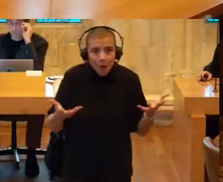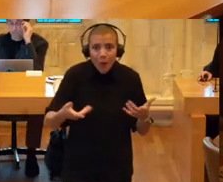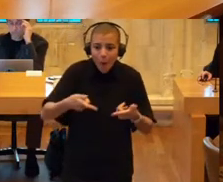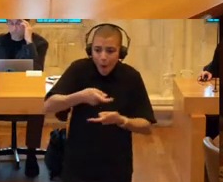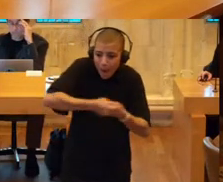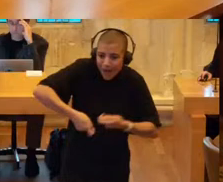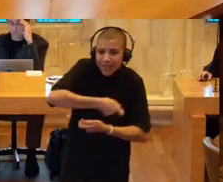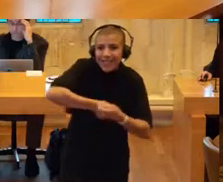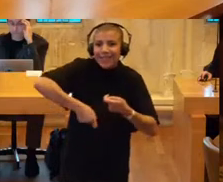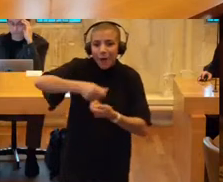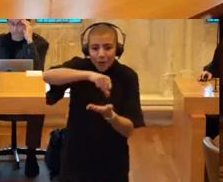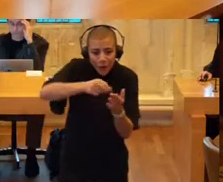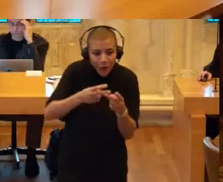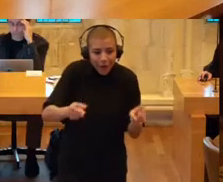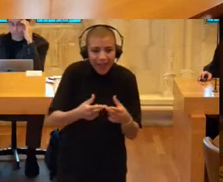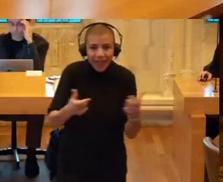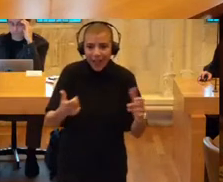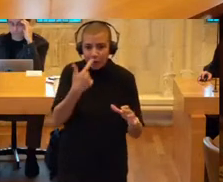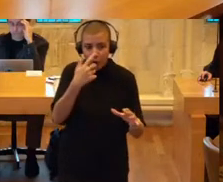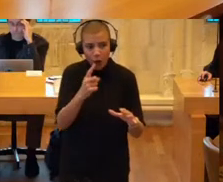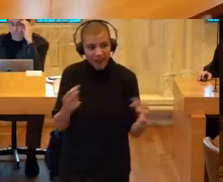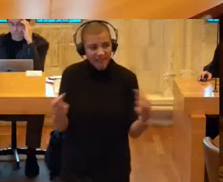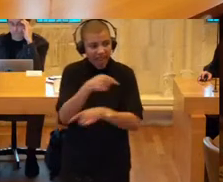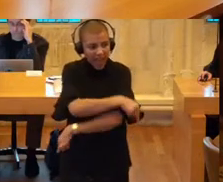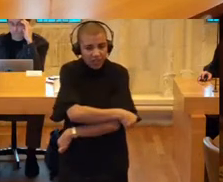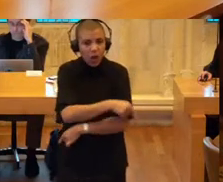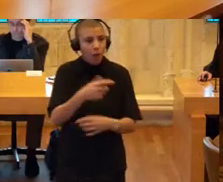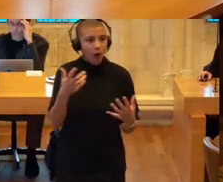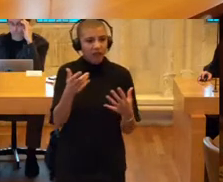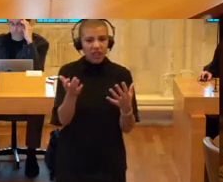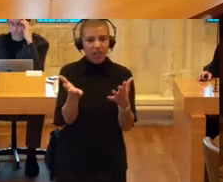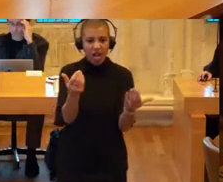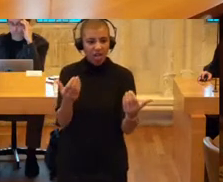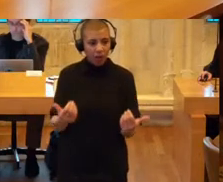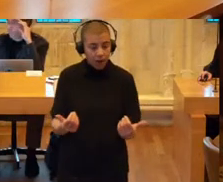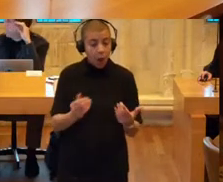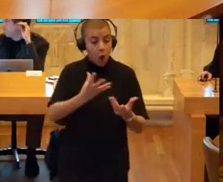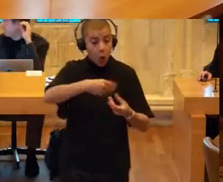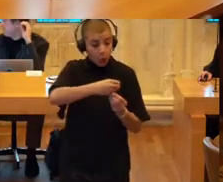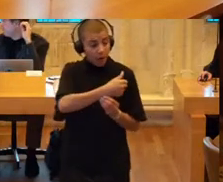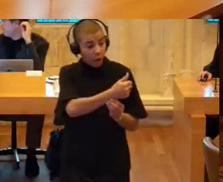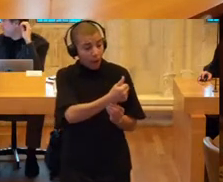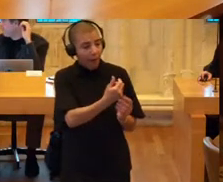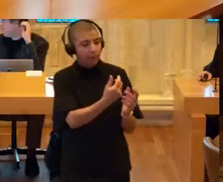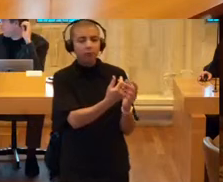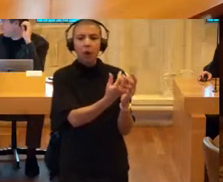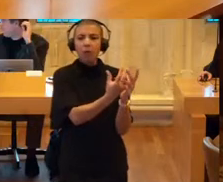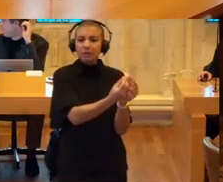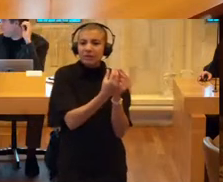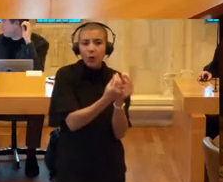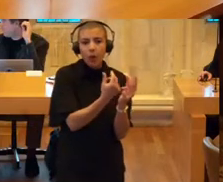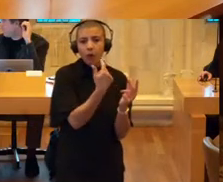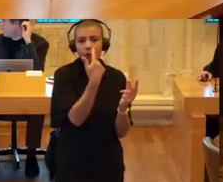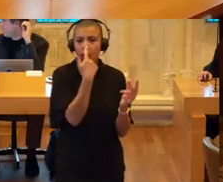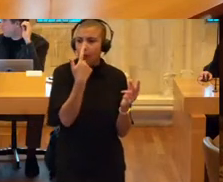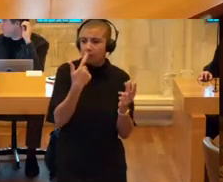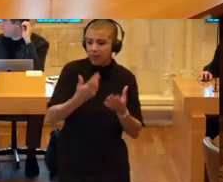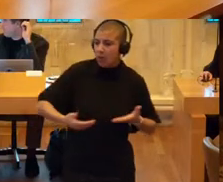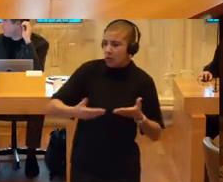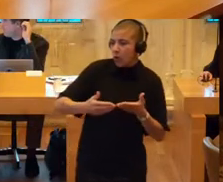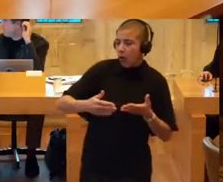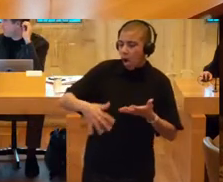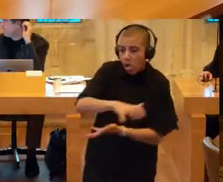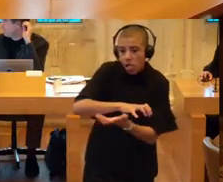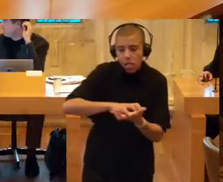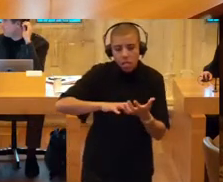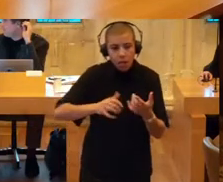centre-ville. Par ailleurs, cette description apocalyptique que vous en faites ne se repose sur aucun point